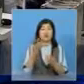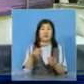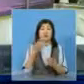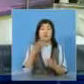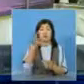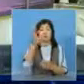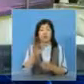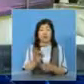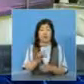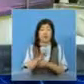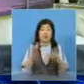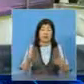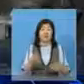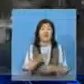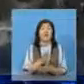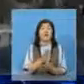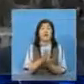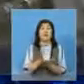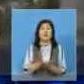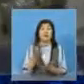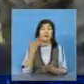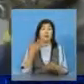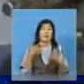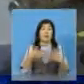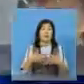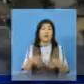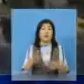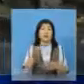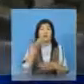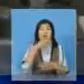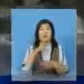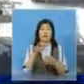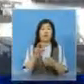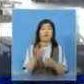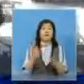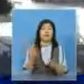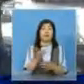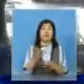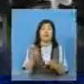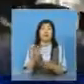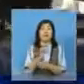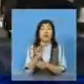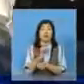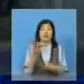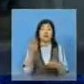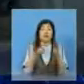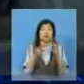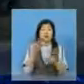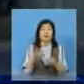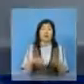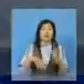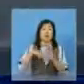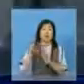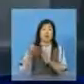4,4%. Преобладает развитие по следующим направлениям. Легкая промышленность, фармацевтика, машиностроение. Тем самым ситуация на рынке труда значительно